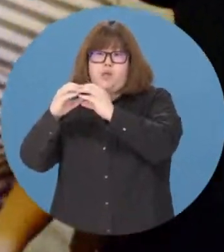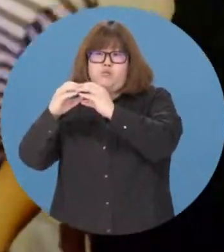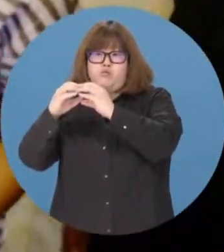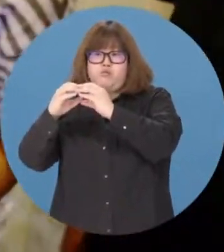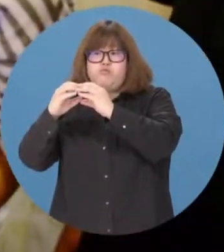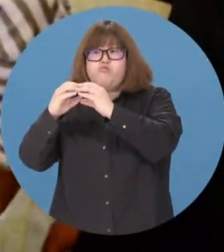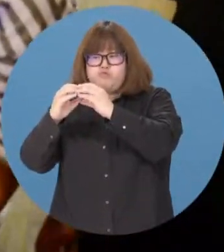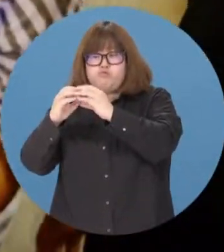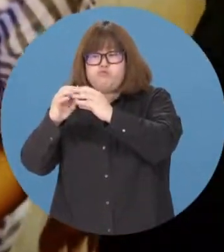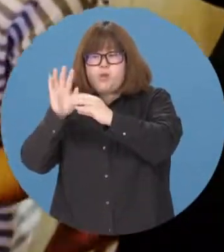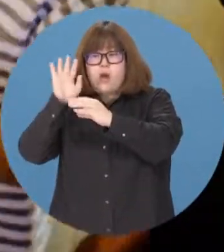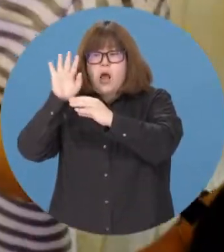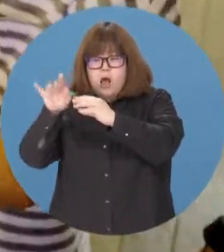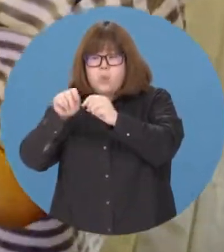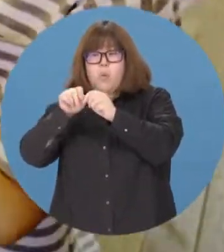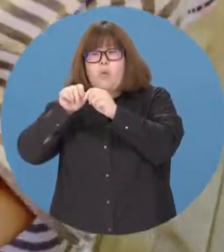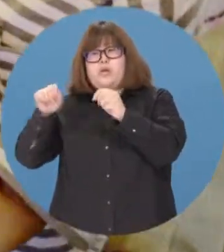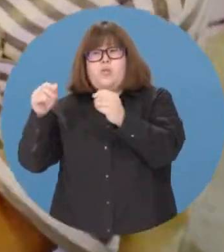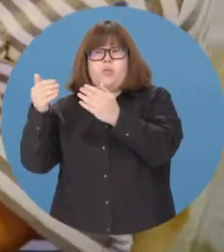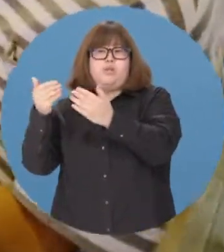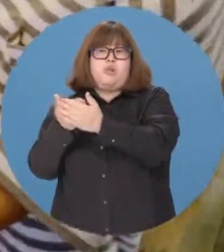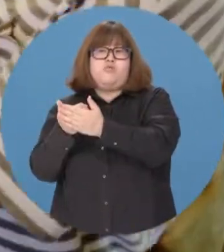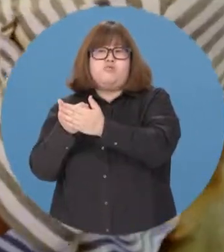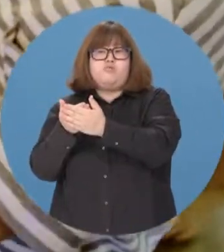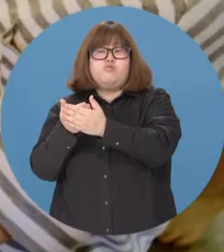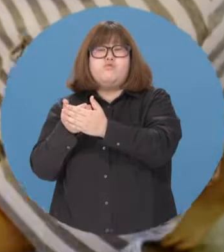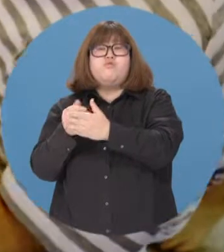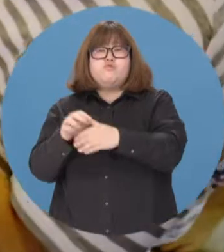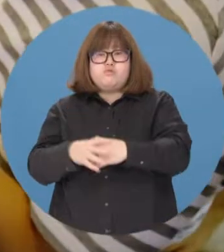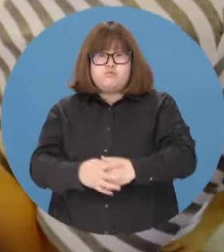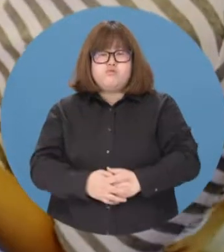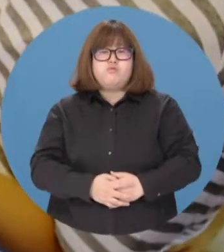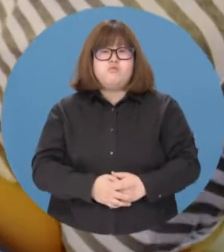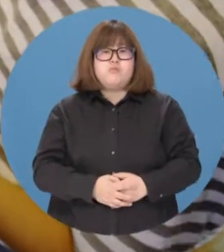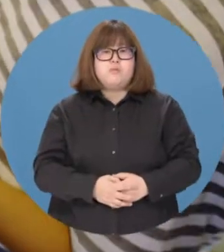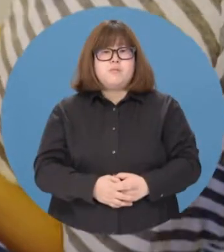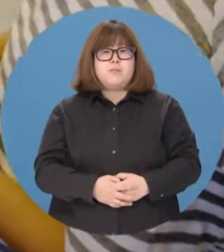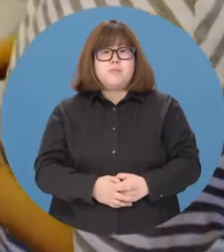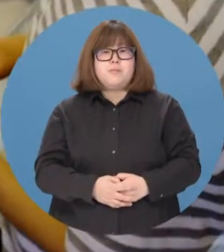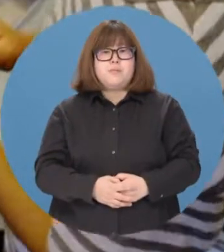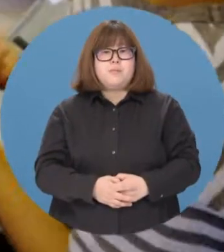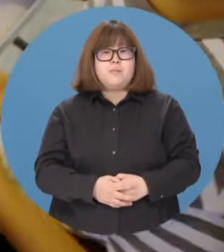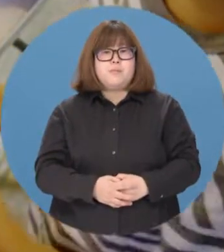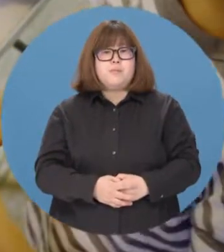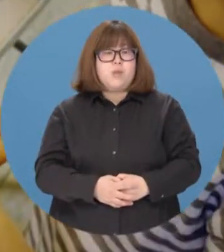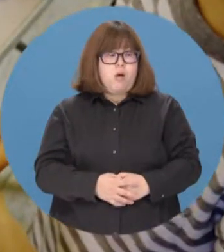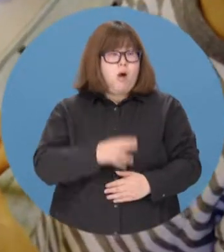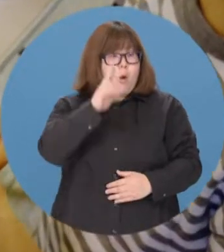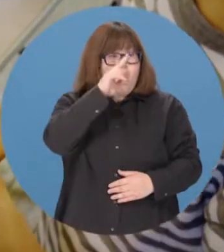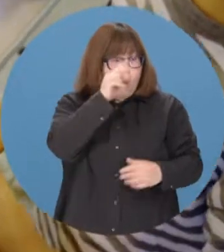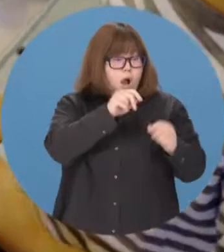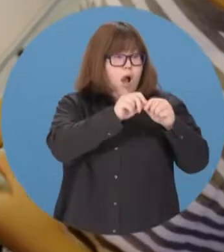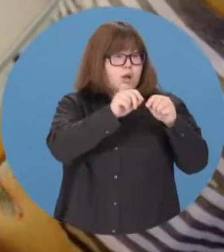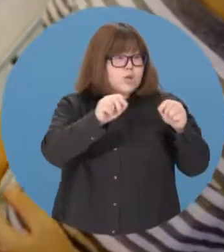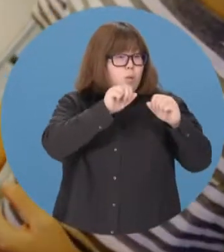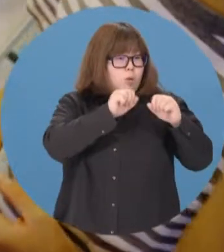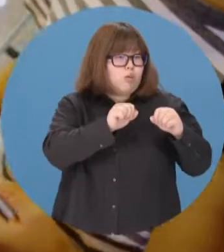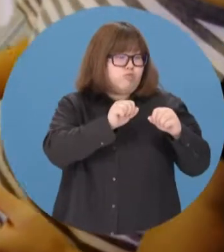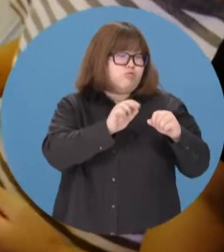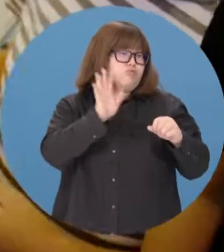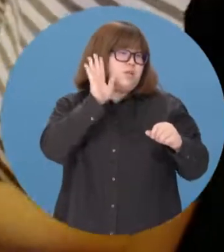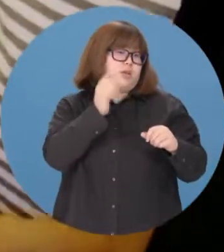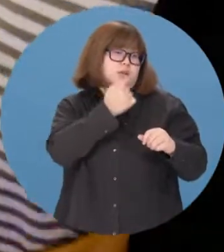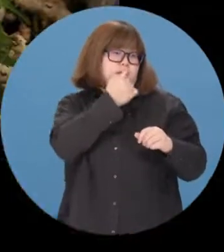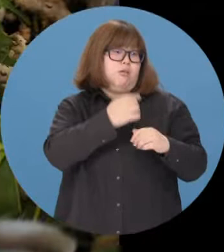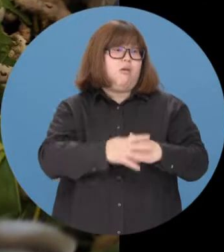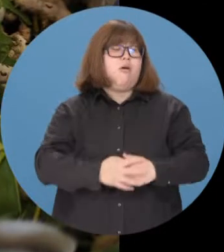って、 これでしょ。 そう、それでこれで、あと糸、これ糸になるの、 うんうん、5個から糸にするって。そうそ